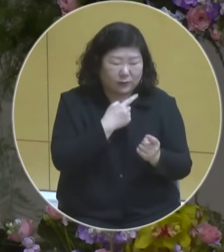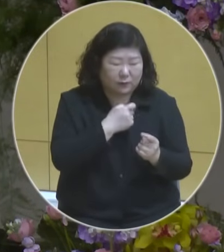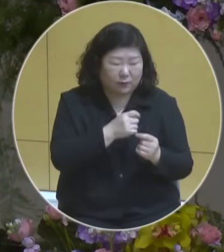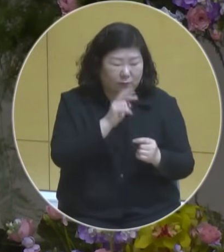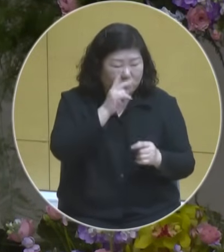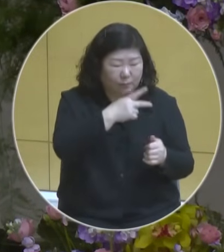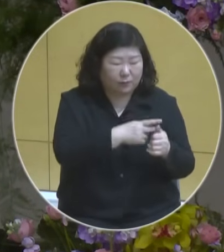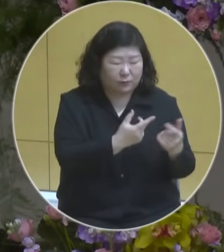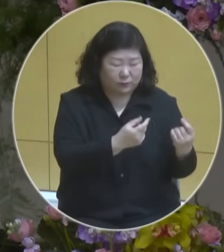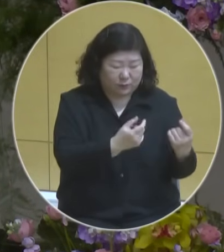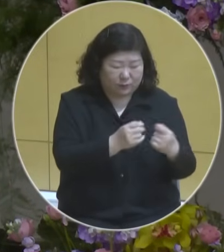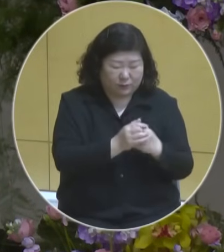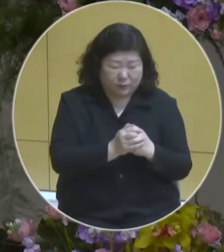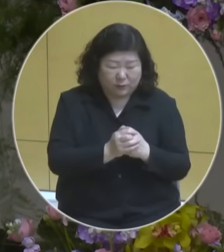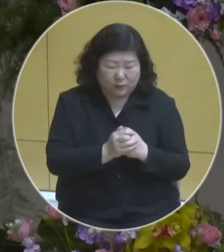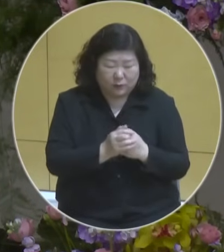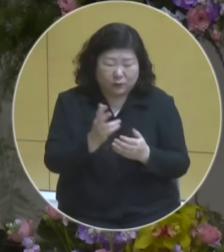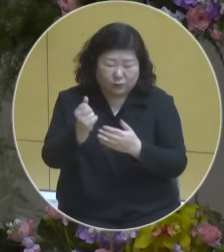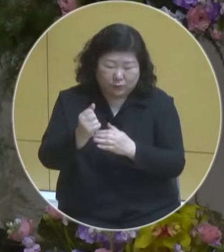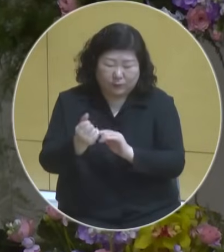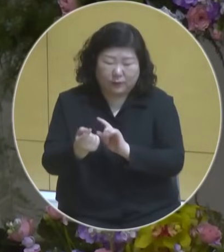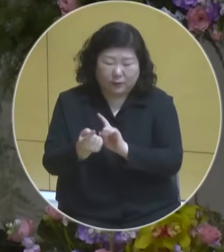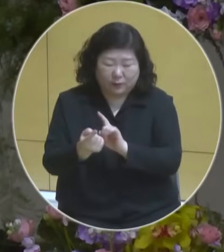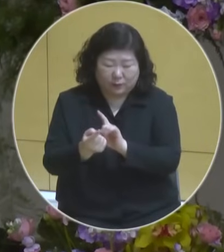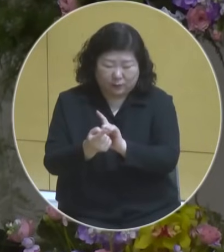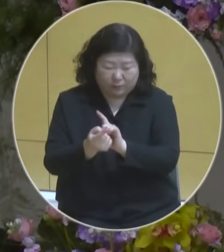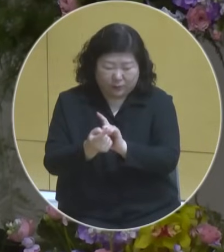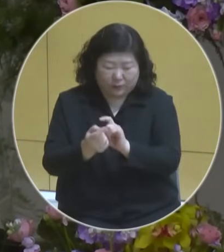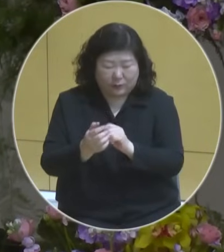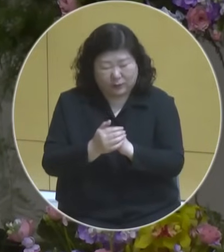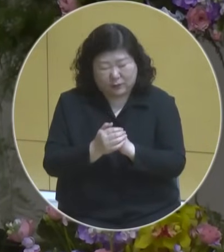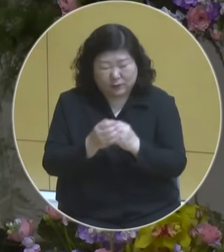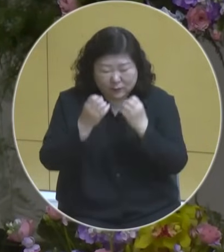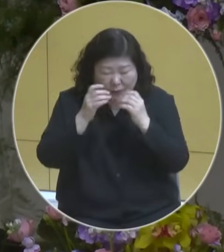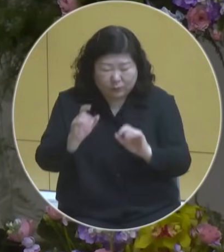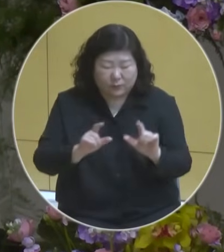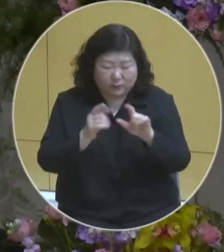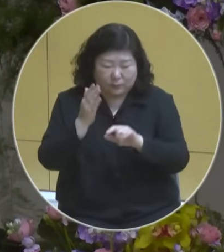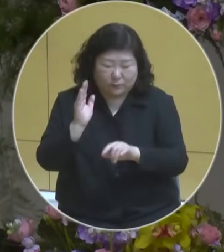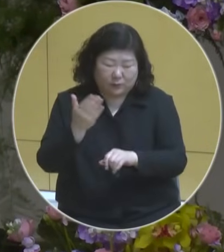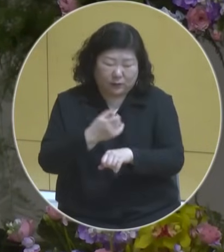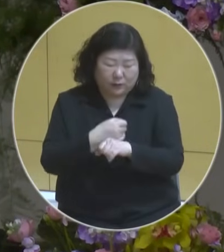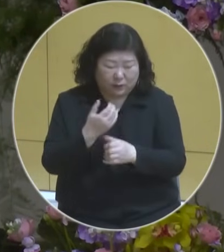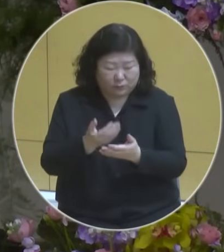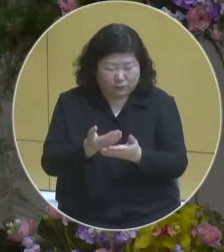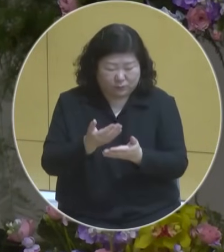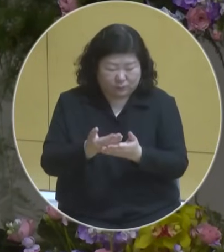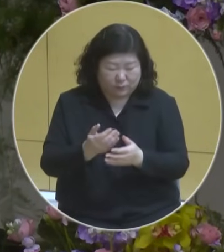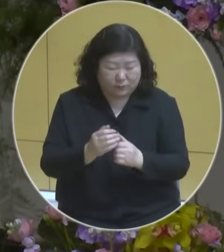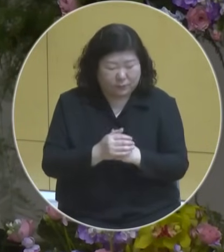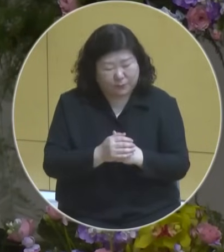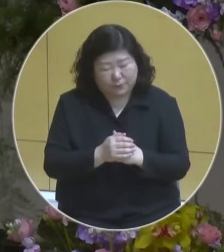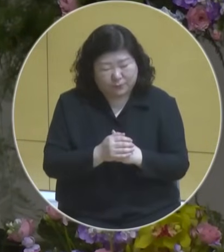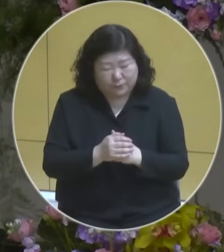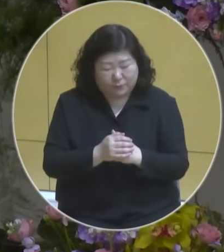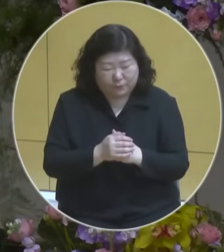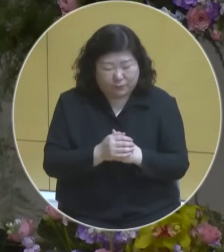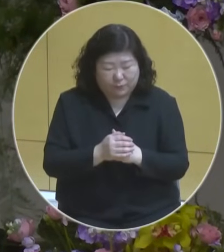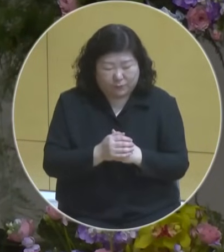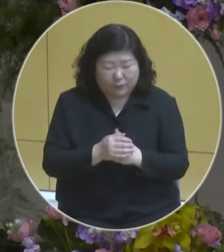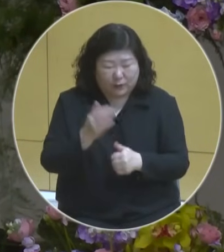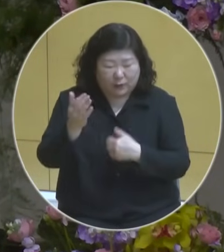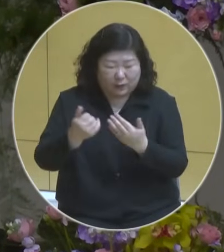만나 운 삶을 살아가도록 인도해 주시옵소서 하나님이 우리와 함께하심이 가장 큰 복임을